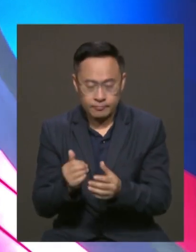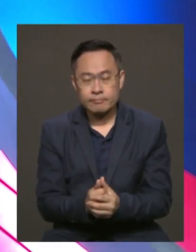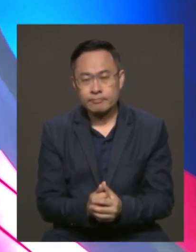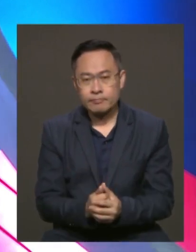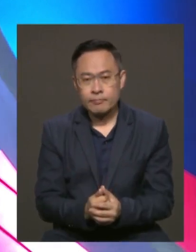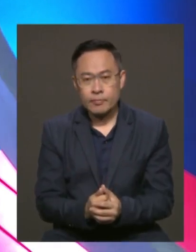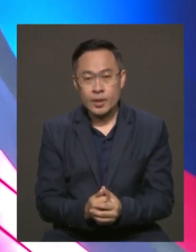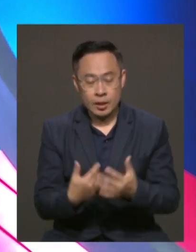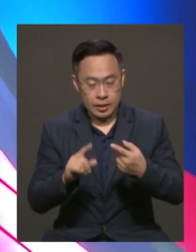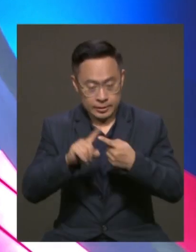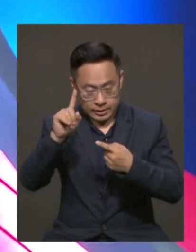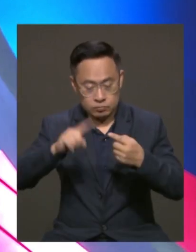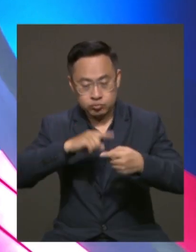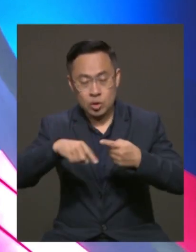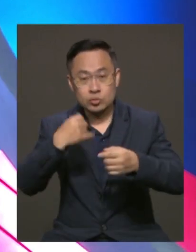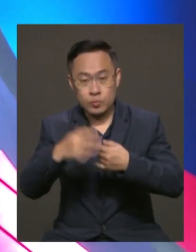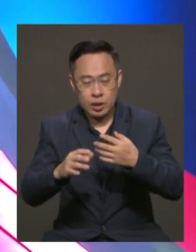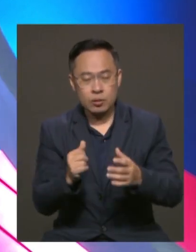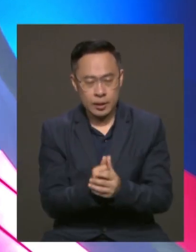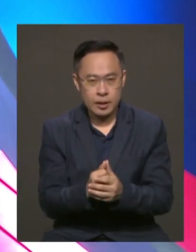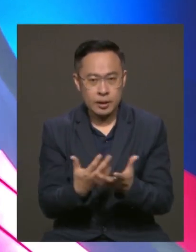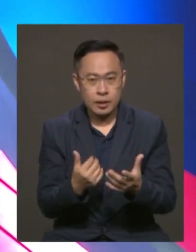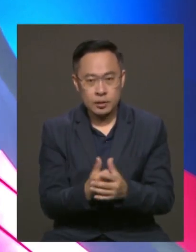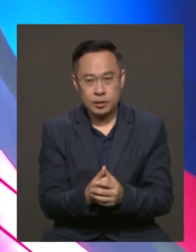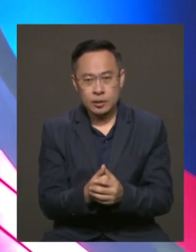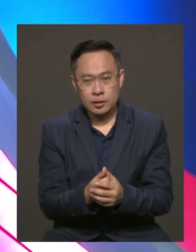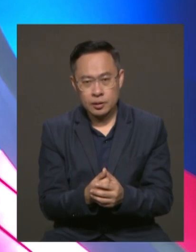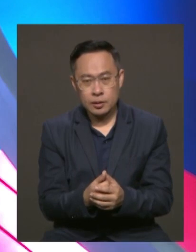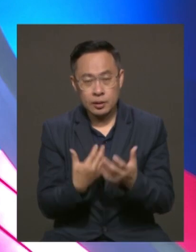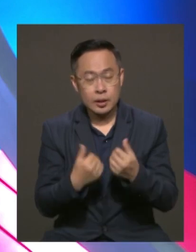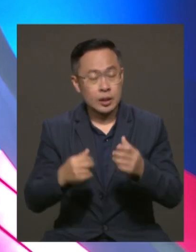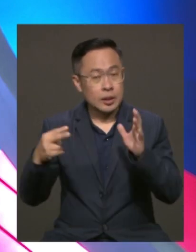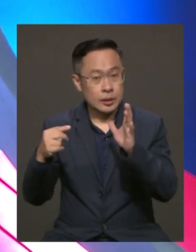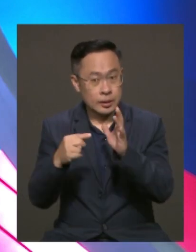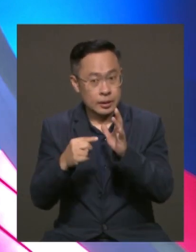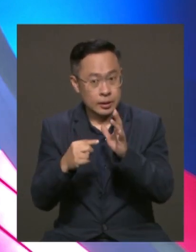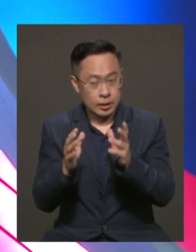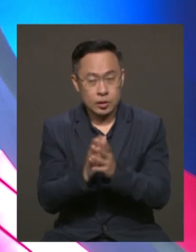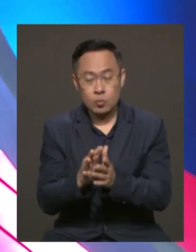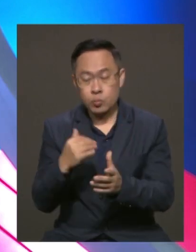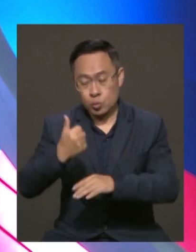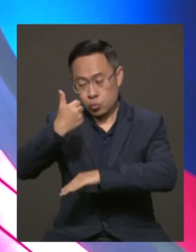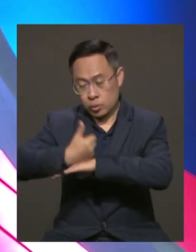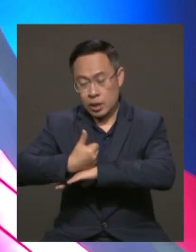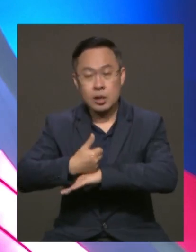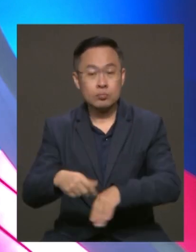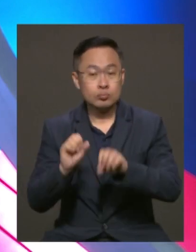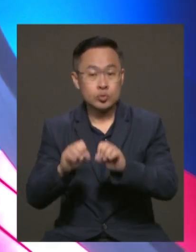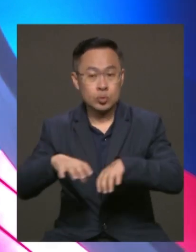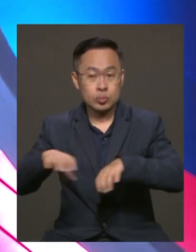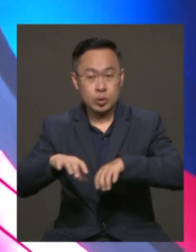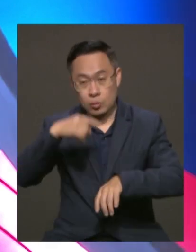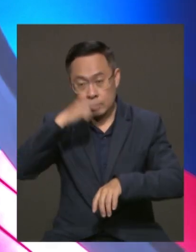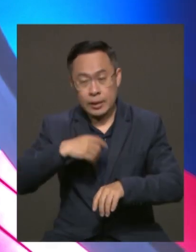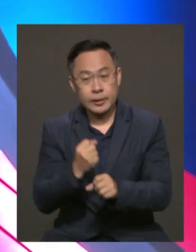ค่ะผู้ชมแข่งขันเกมแรกกันจบไปแล้วเราก็คุยกันหลังเกมของปากของกอพอสมควรนะคะทีนี้ไปดูทางฝั่งของมาโน่โพลกิ้งบ้างดีกว่าค่ะหลังจากที่จบเก